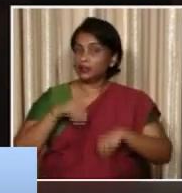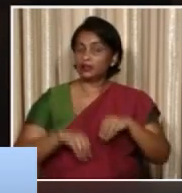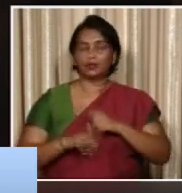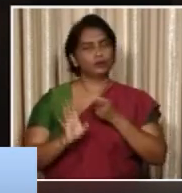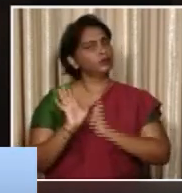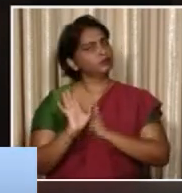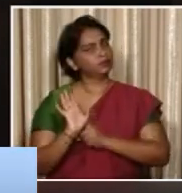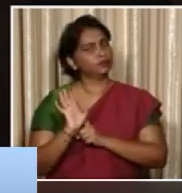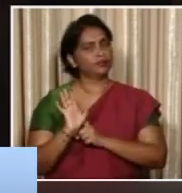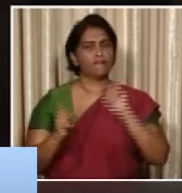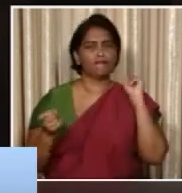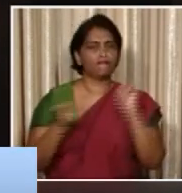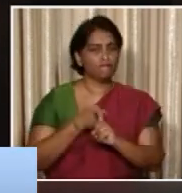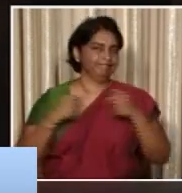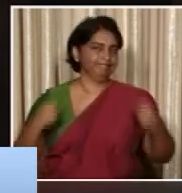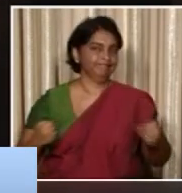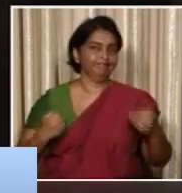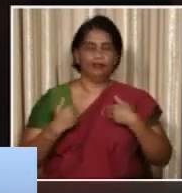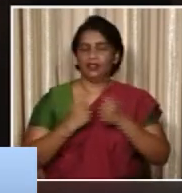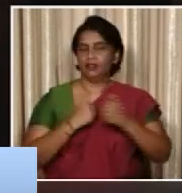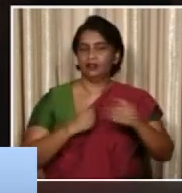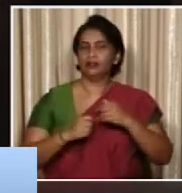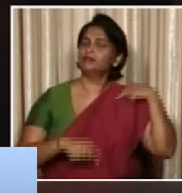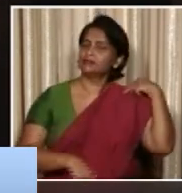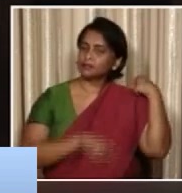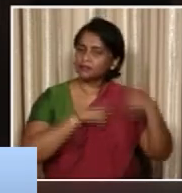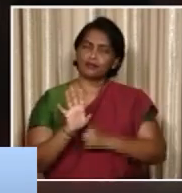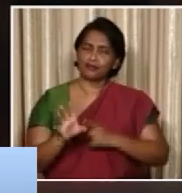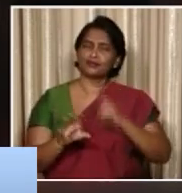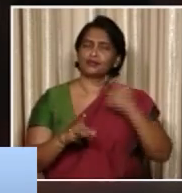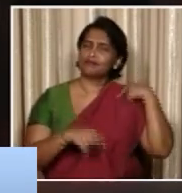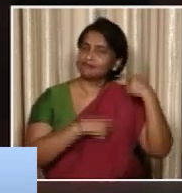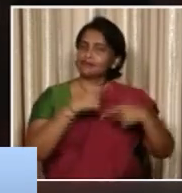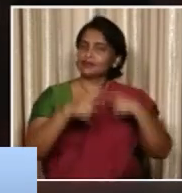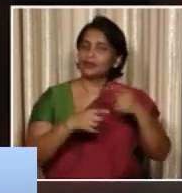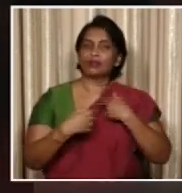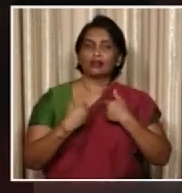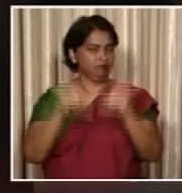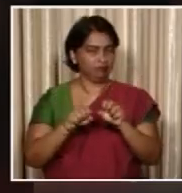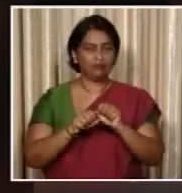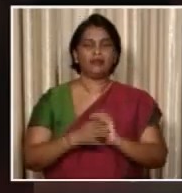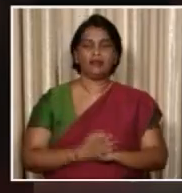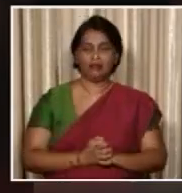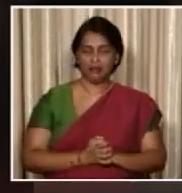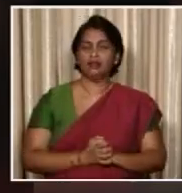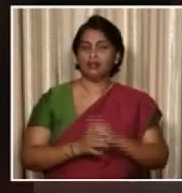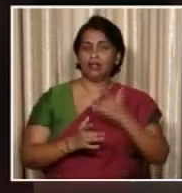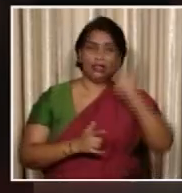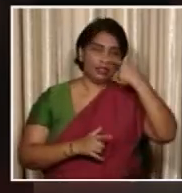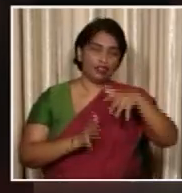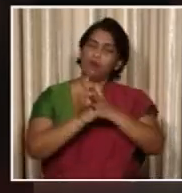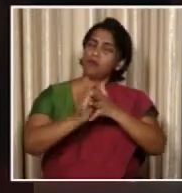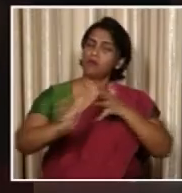සදාතනික හතුරෝ විදිහට කටයුතු කරේ. පාරම්පරා ගණනාවක් අපි හිටියේ දෙපැත්තක. තෙල් පෝලිං